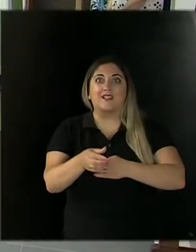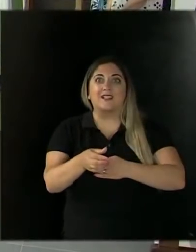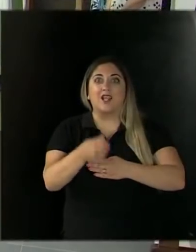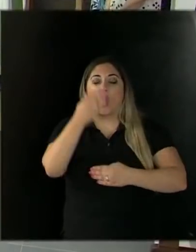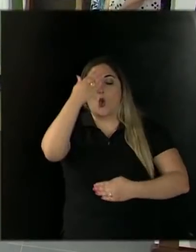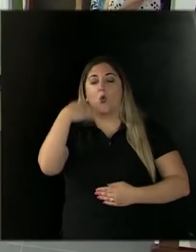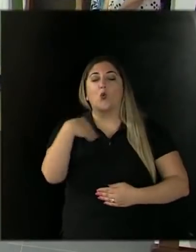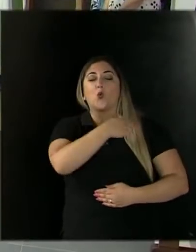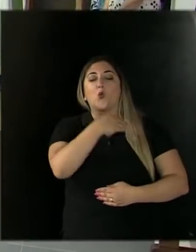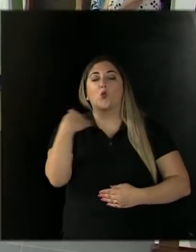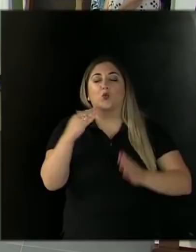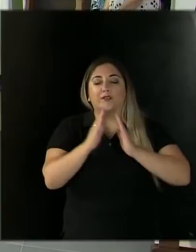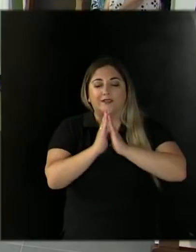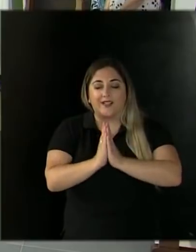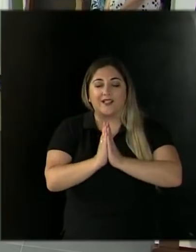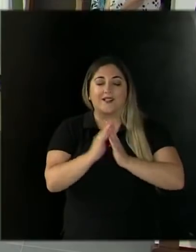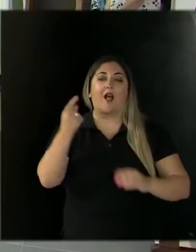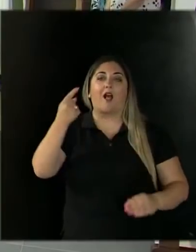nhar ta' Ħadd.